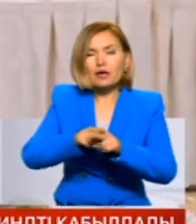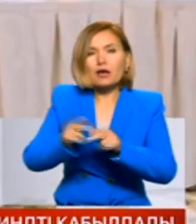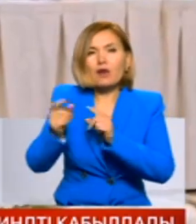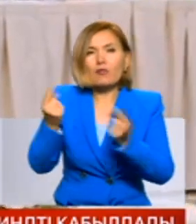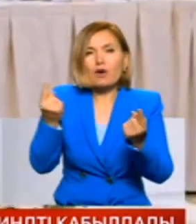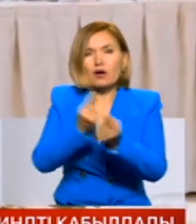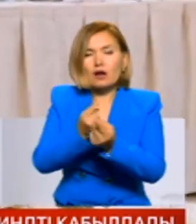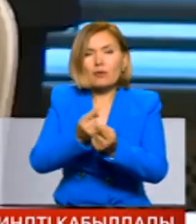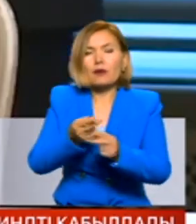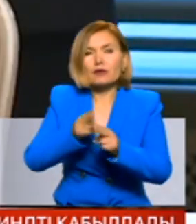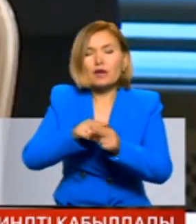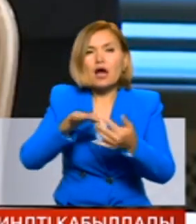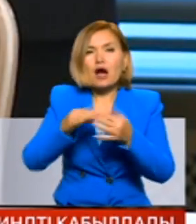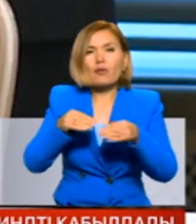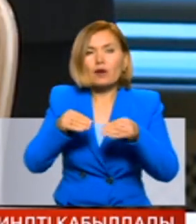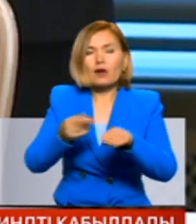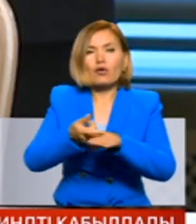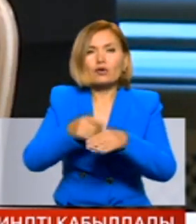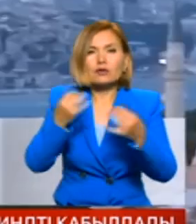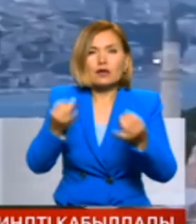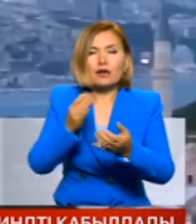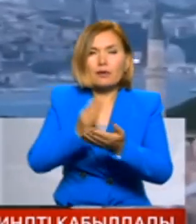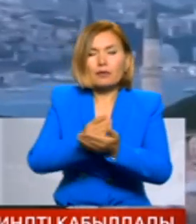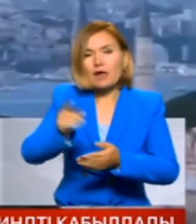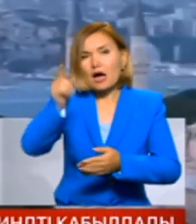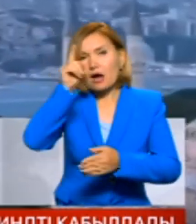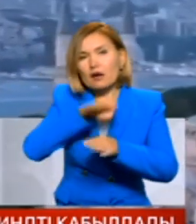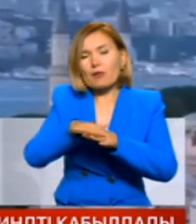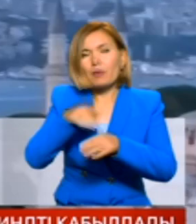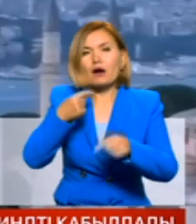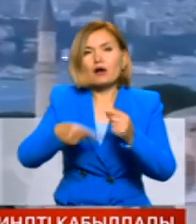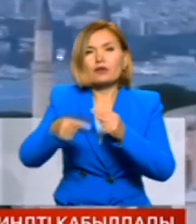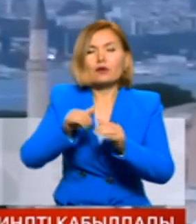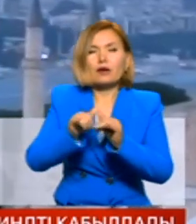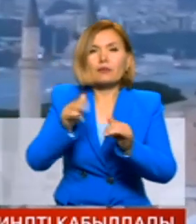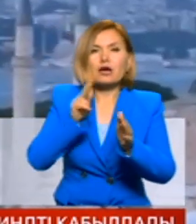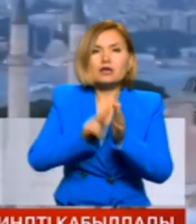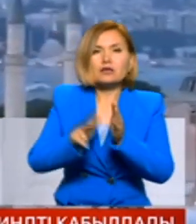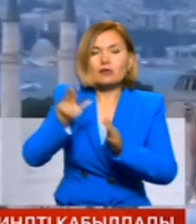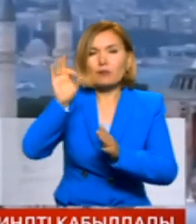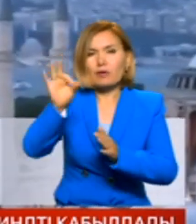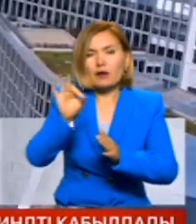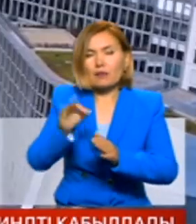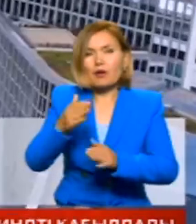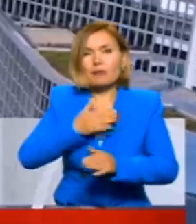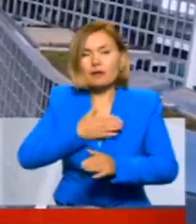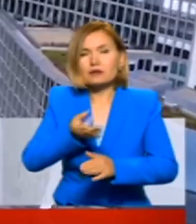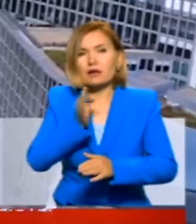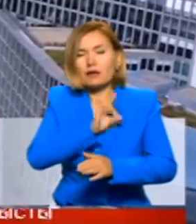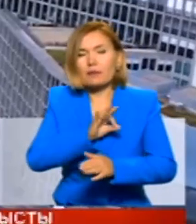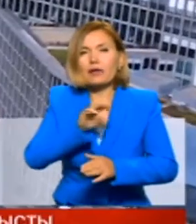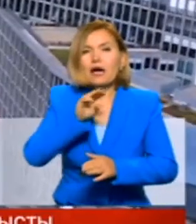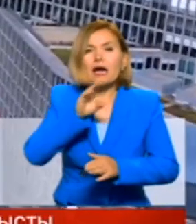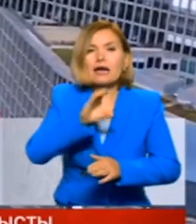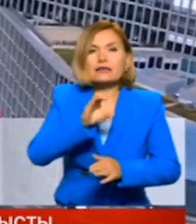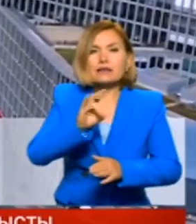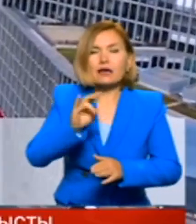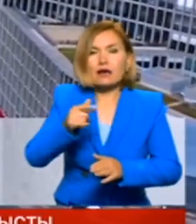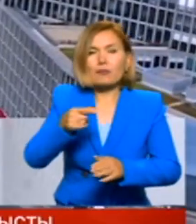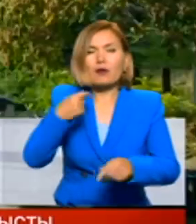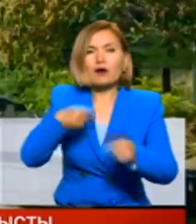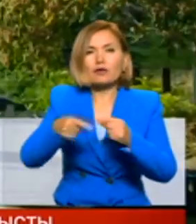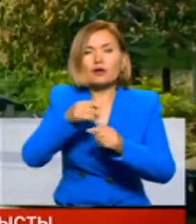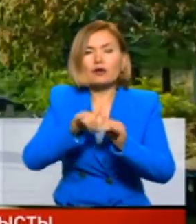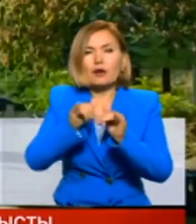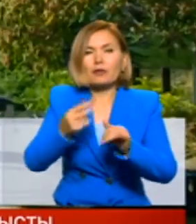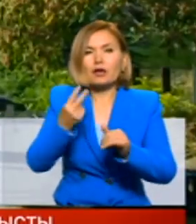мүмкіндігі агроөнеркәсіптік өнімдерімен тартымды. Германияның аймақтағы елдермен алыс берісінің 83% біздің елге тиесілі. Ал ТМ елдері арасында сауда көлемі